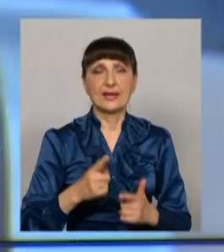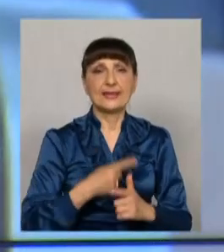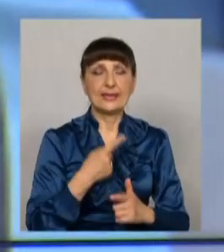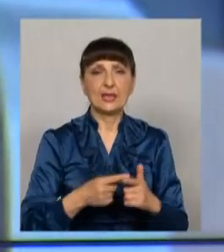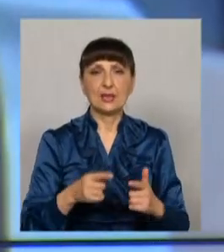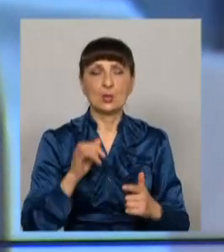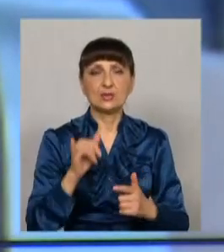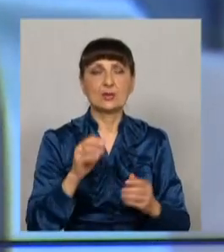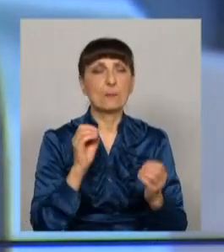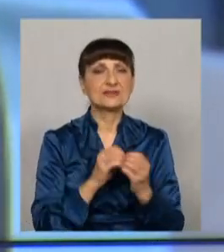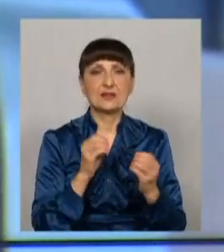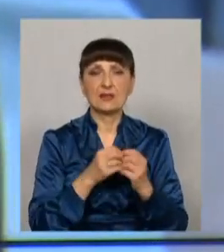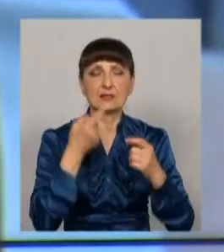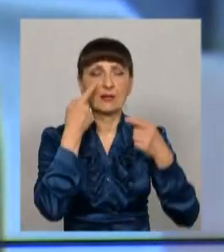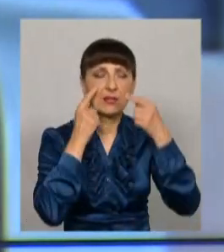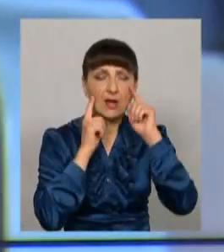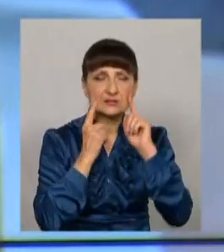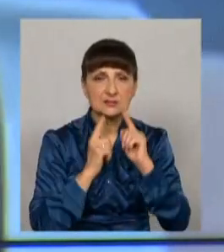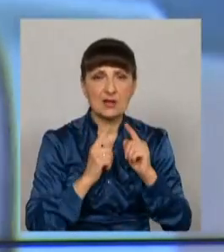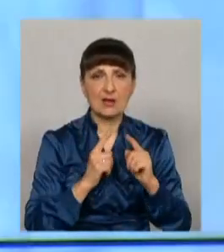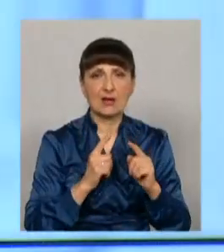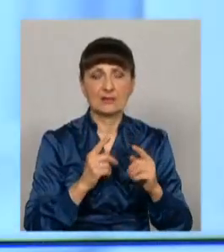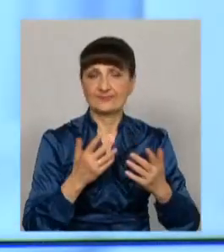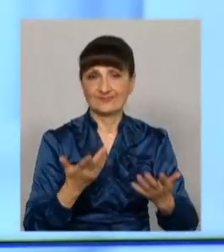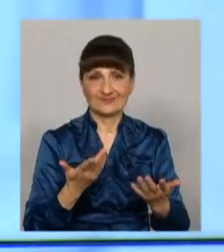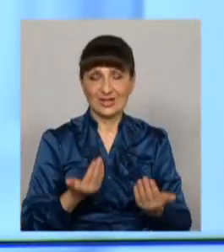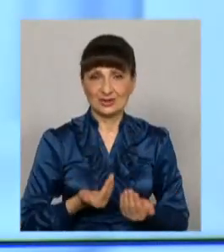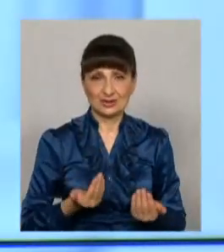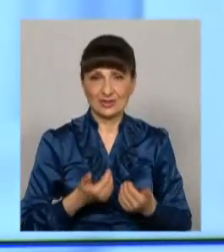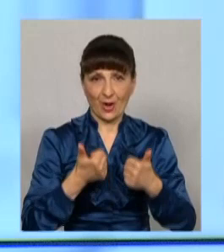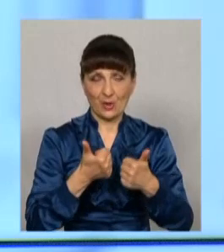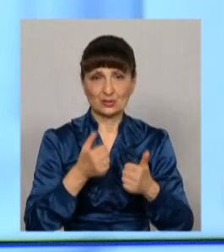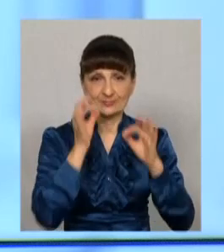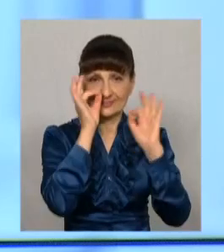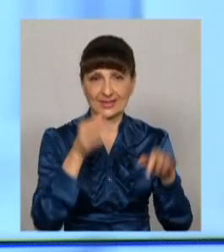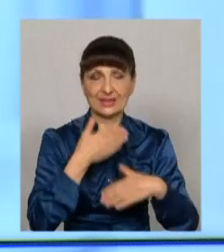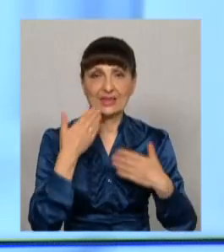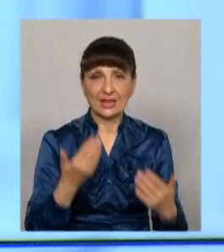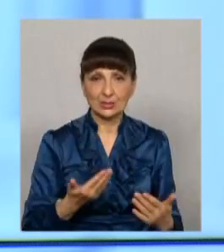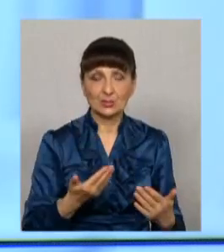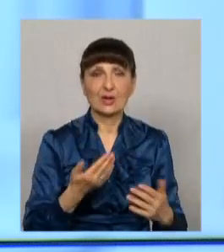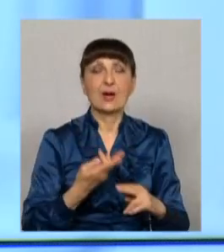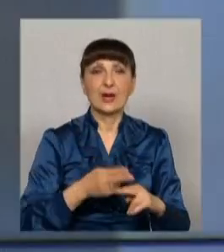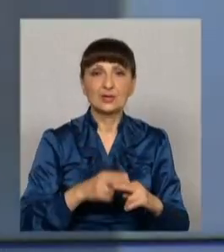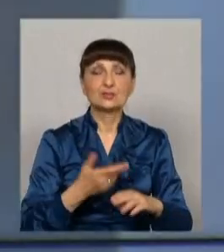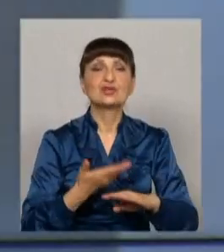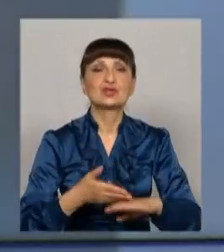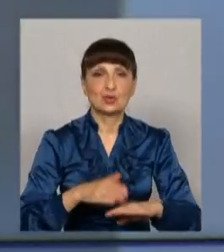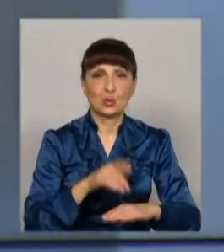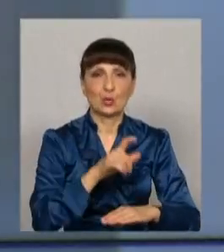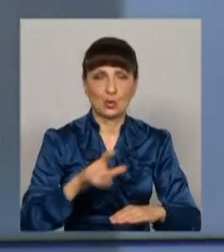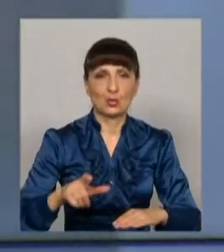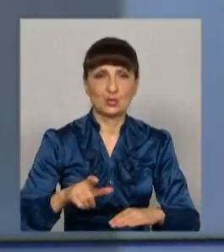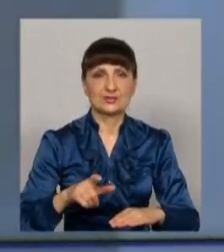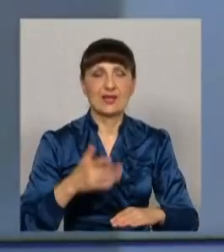у них постоянно наблюдается слезотечение глаз, то, естественно, очень тяжело больные